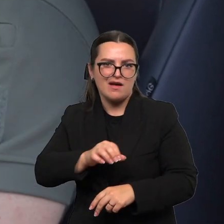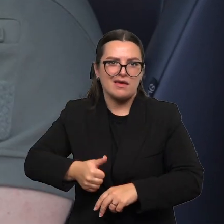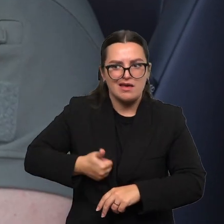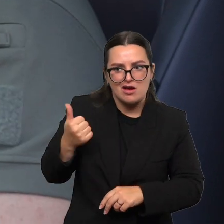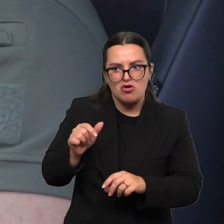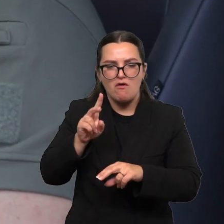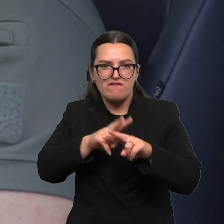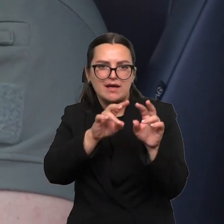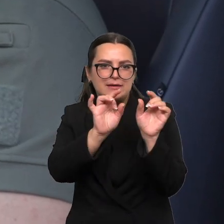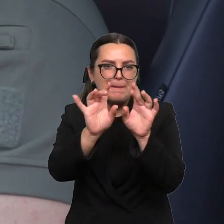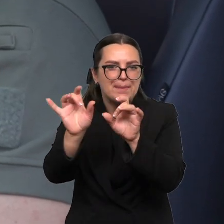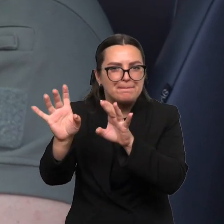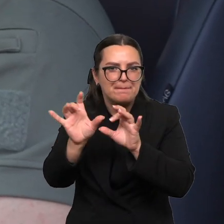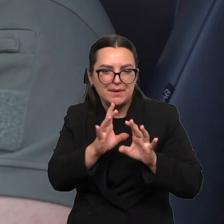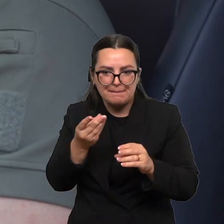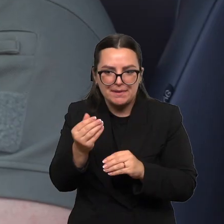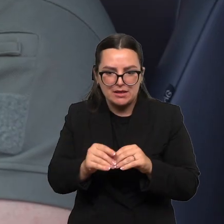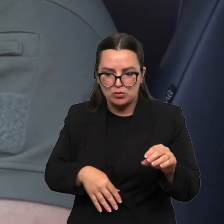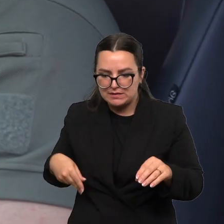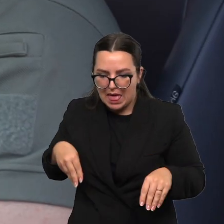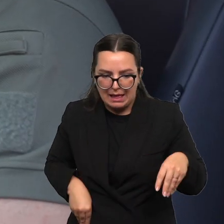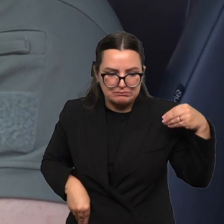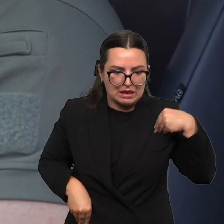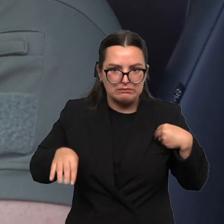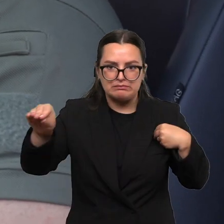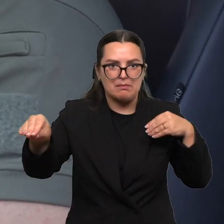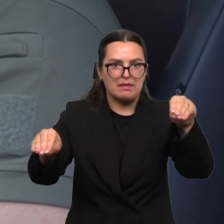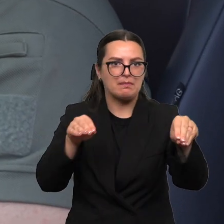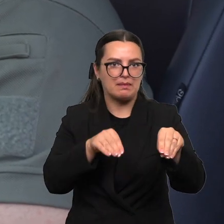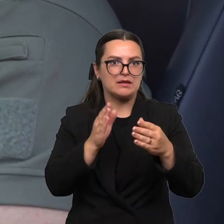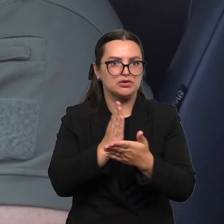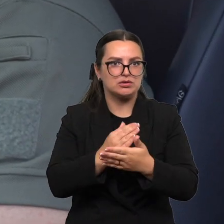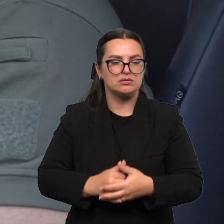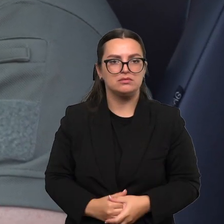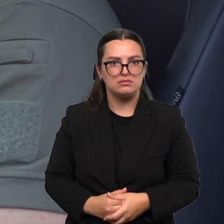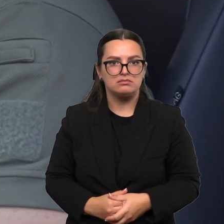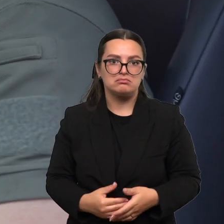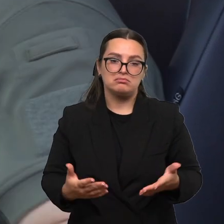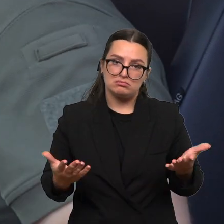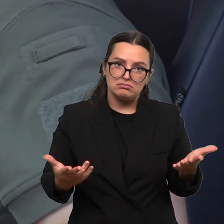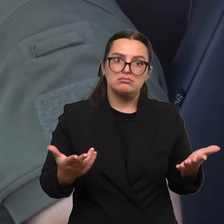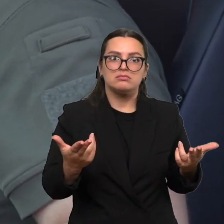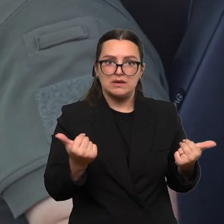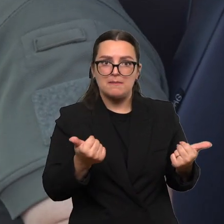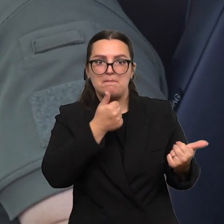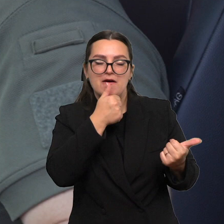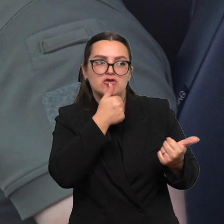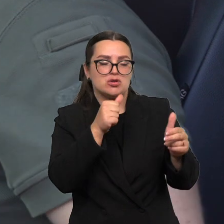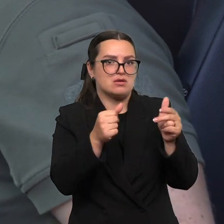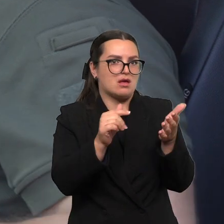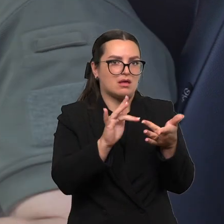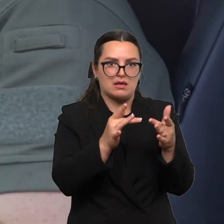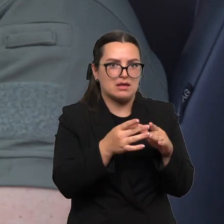išdėlioti kitas. Ne, tai iš tikrųjų yra dengi patarlai nesudėti visų kiaušinių vieną krepšį. Bet, pavyzdžiui, kalbant apie pinigus,